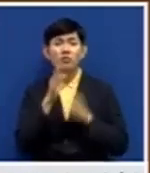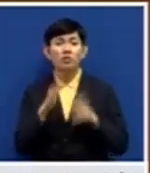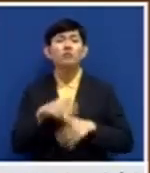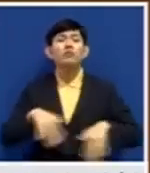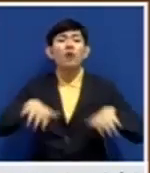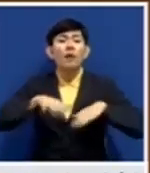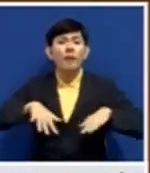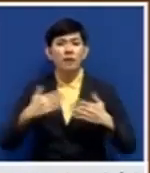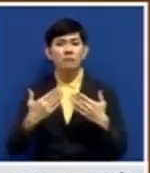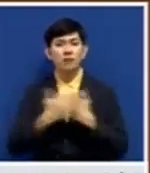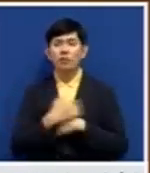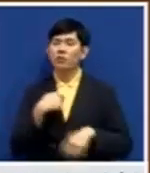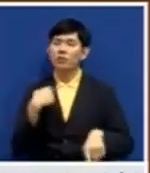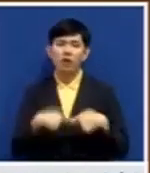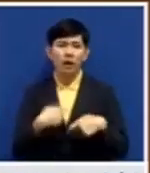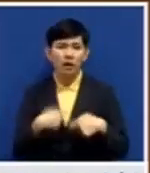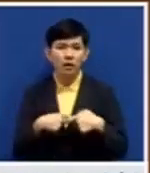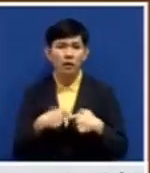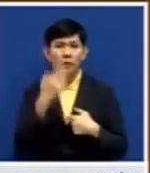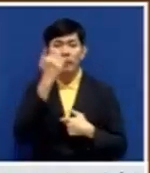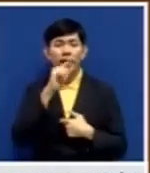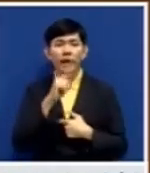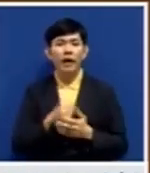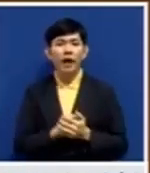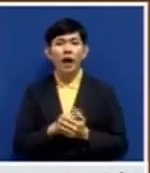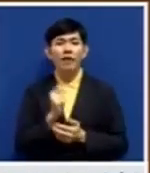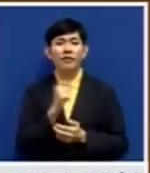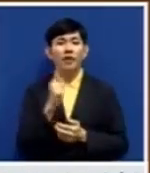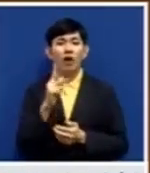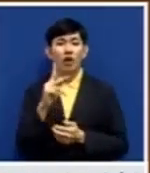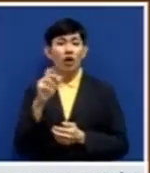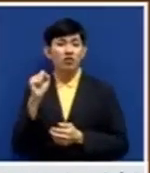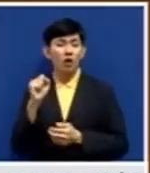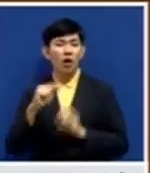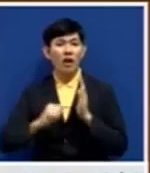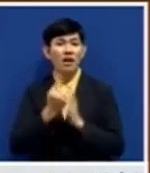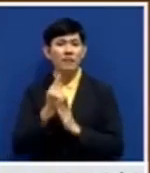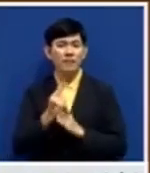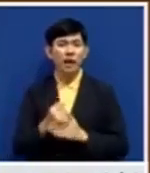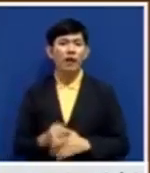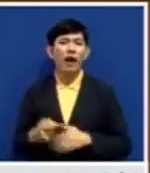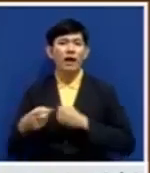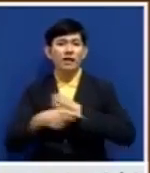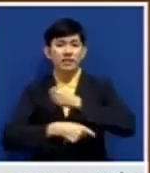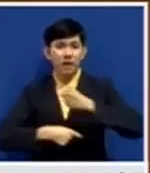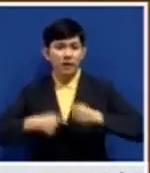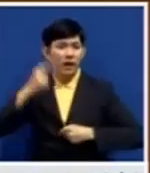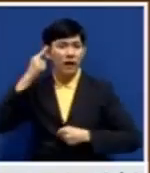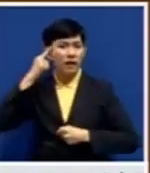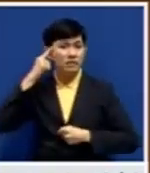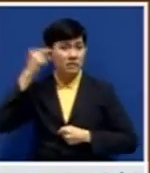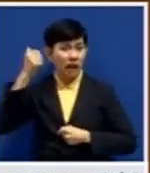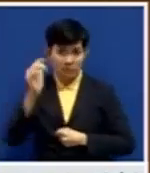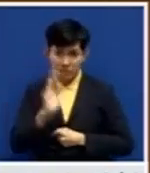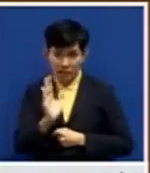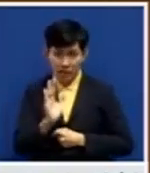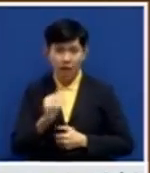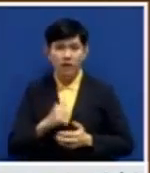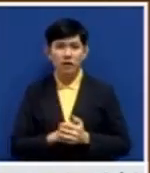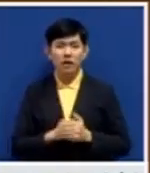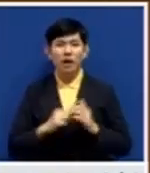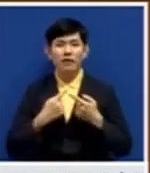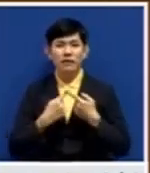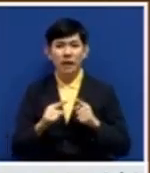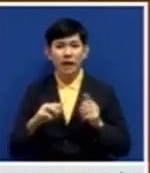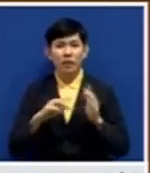การเปลี่ยนแปลงทำได้ลำบากทกส.กระทรวงเกษตรเขาก็เริ่มไปที่สมาร์ทฟาร์เมอร์สมาร์ทฟาร์เมอร์ไม่ใช่ว่าคนที่ฉลาดนะแต่มัน